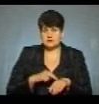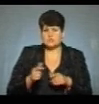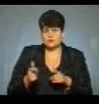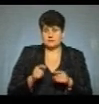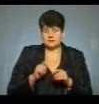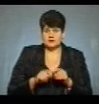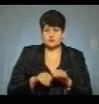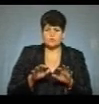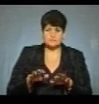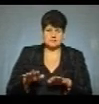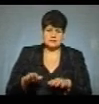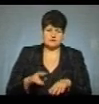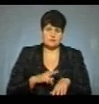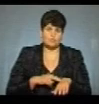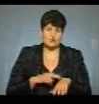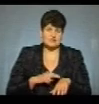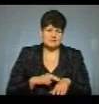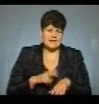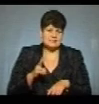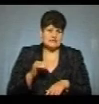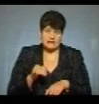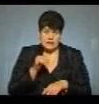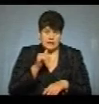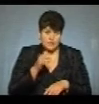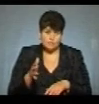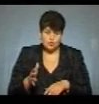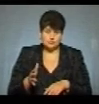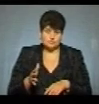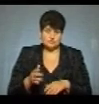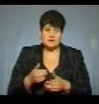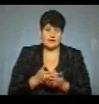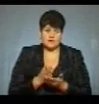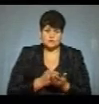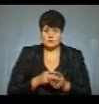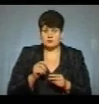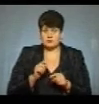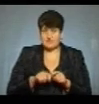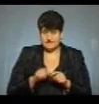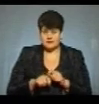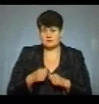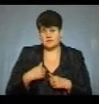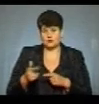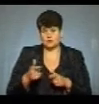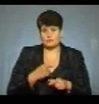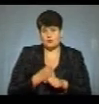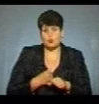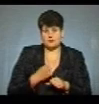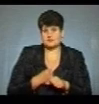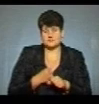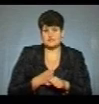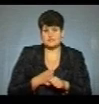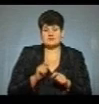Якщо місцеві поліцейські не зможуть це якісно перевірити, ми готові попрацювати з